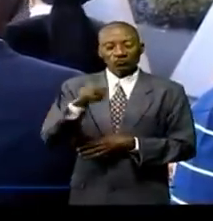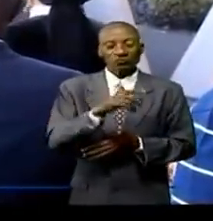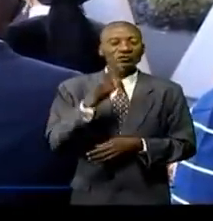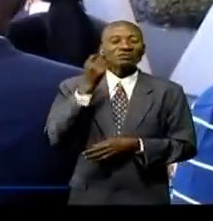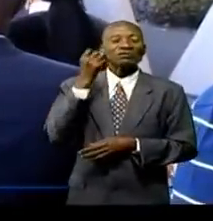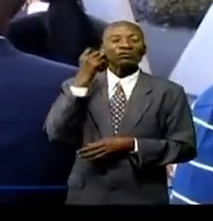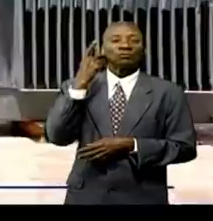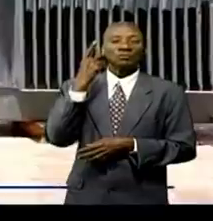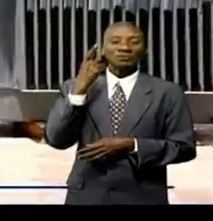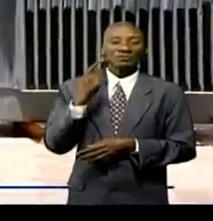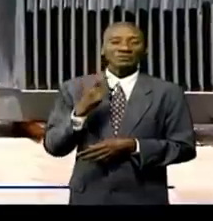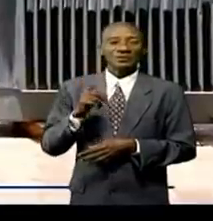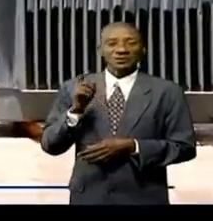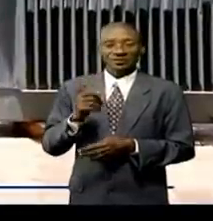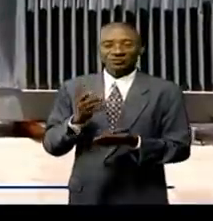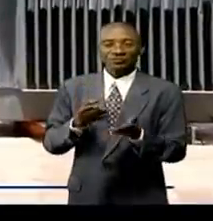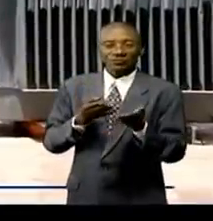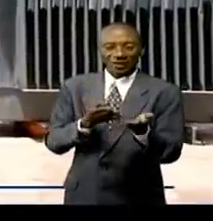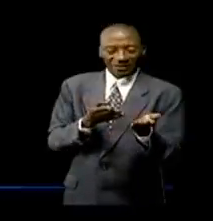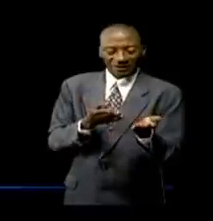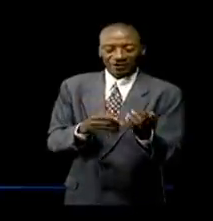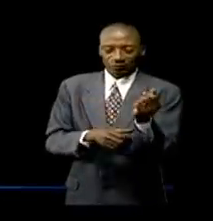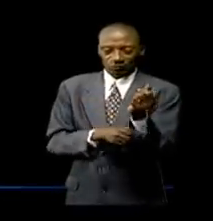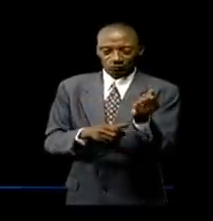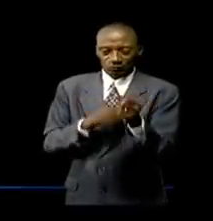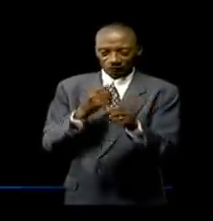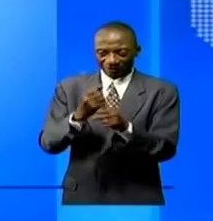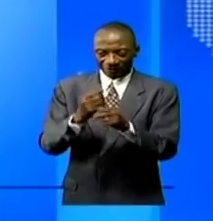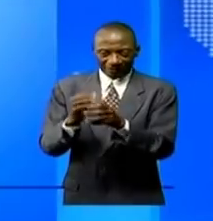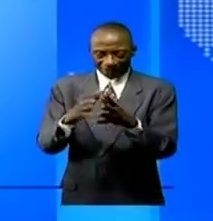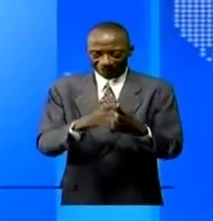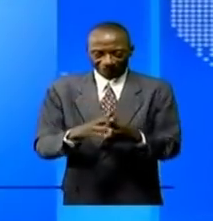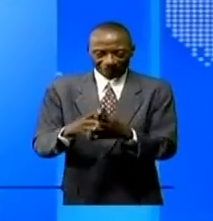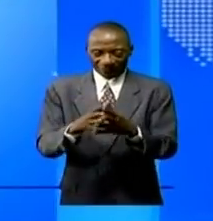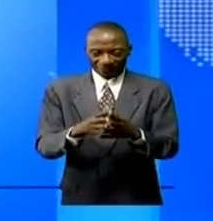aimer ceux avec qui vous travaillez.